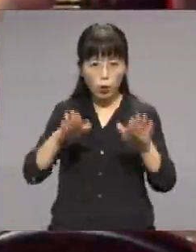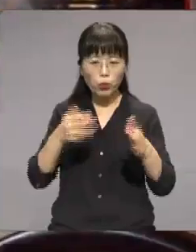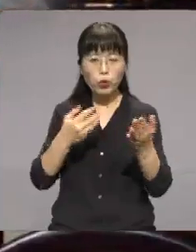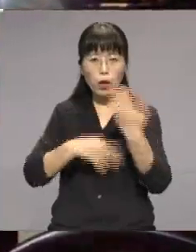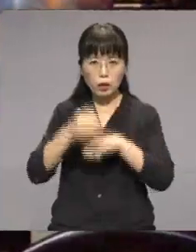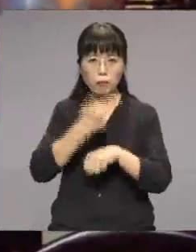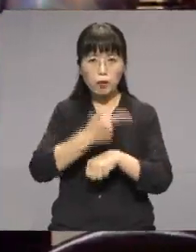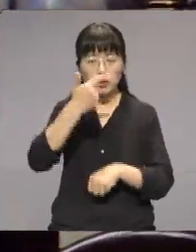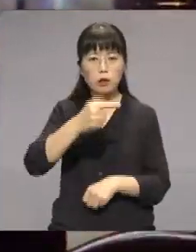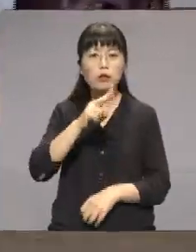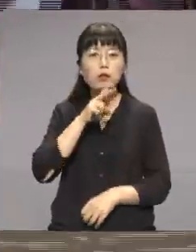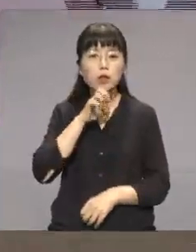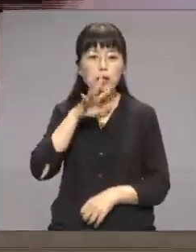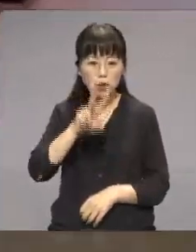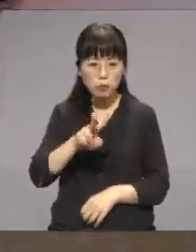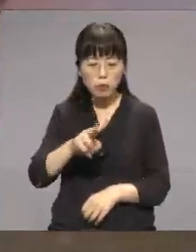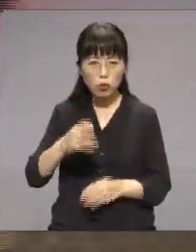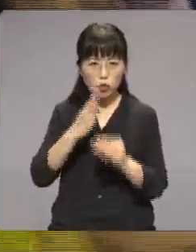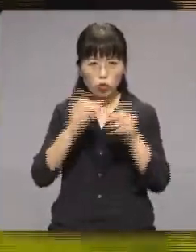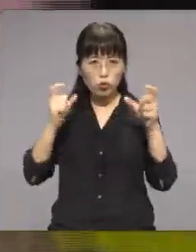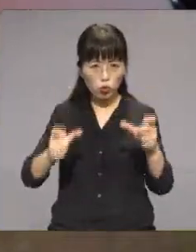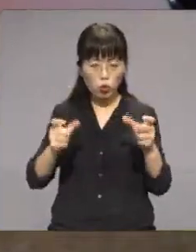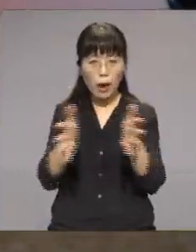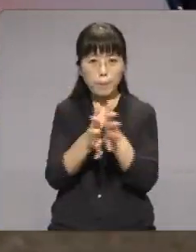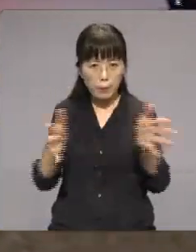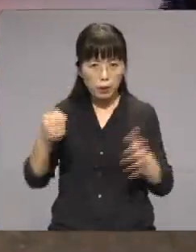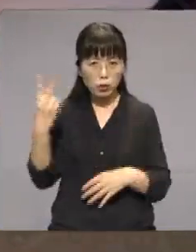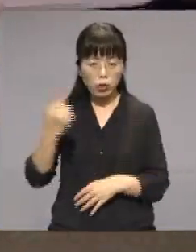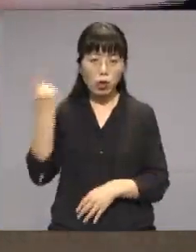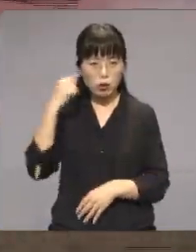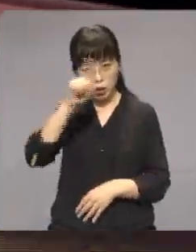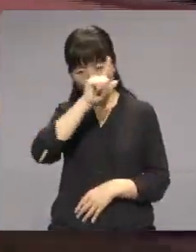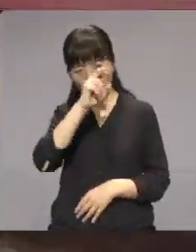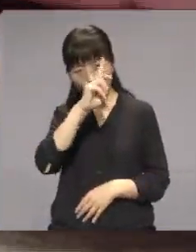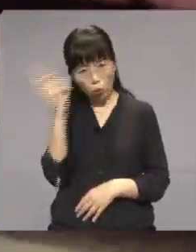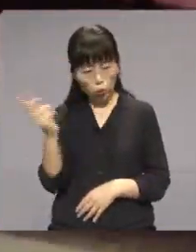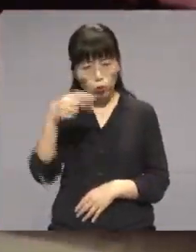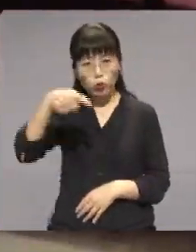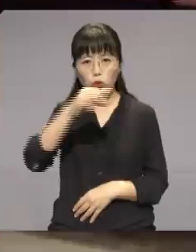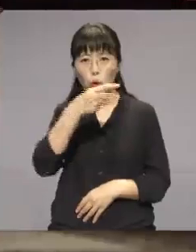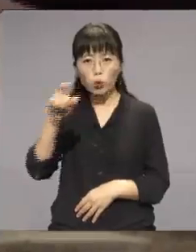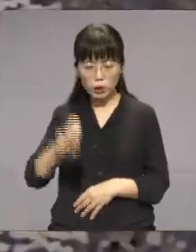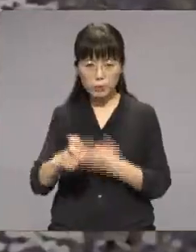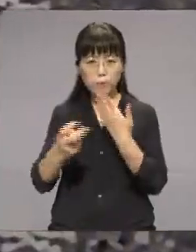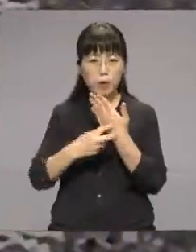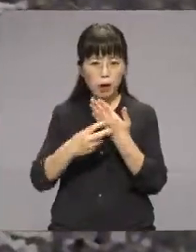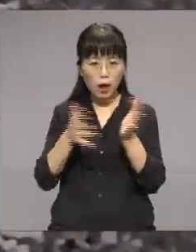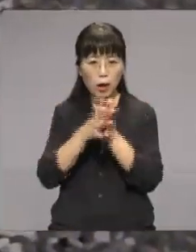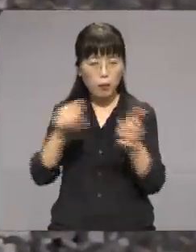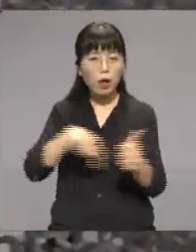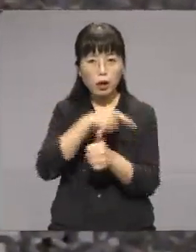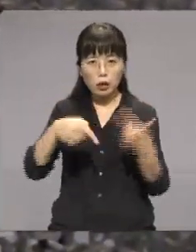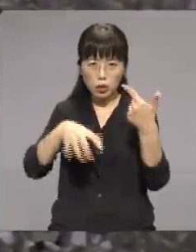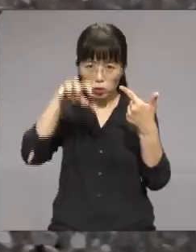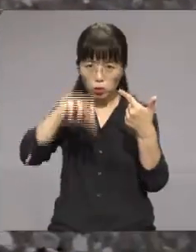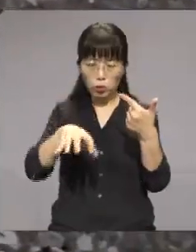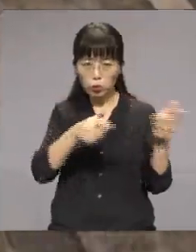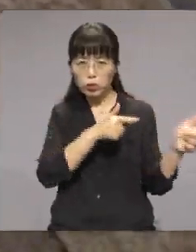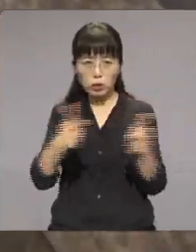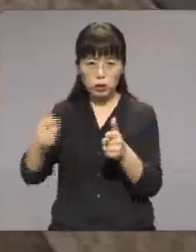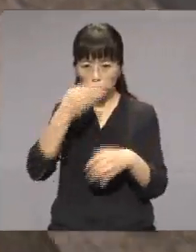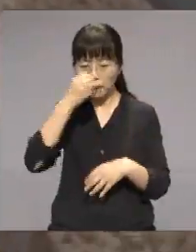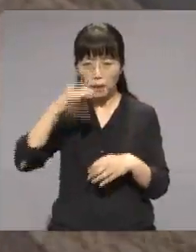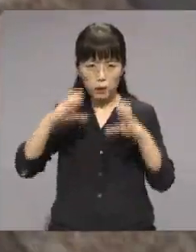오전 6시 42분 쯤 중구 운남동 아파트와 어제 오후 동구 송림동 병원과 아파트 등지 여섯 곳에서도